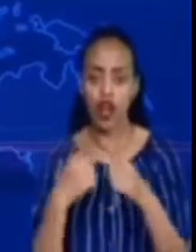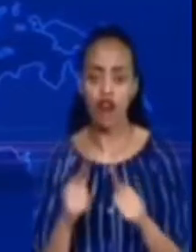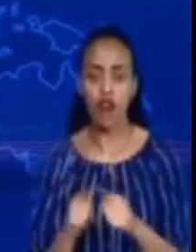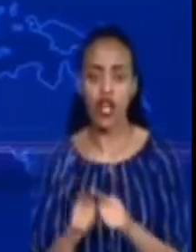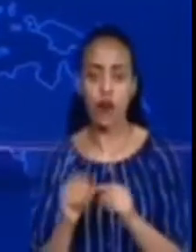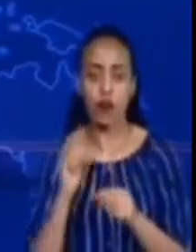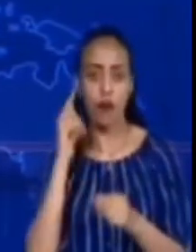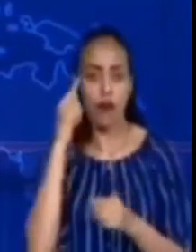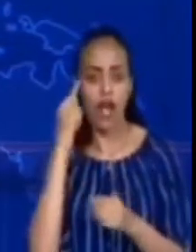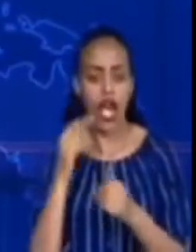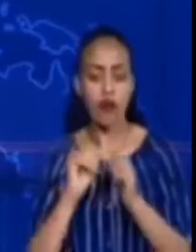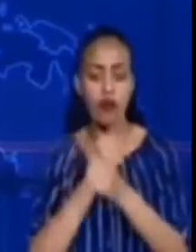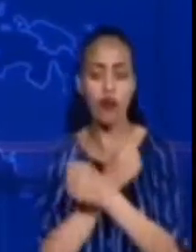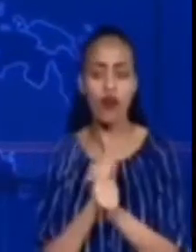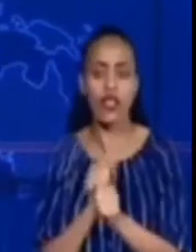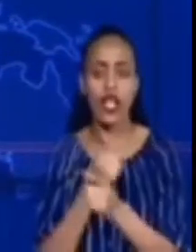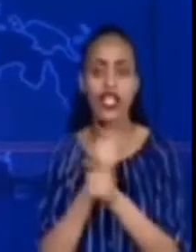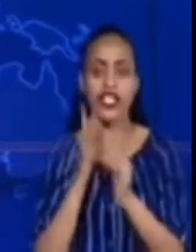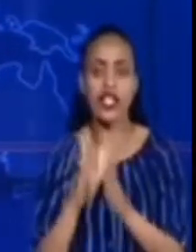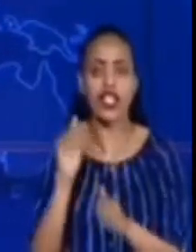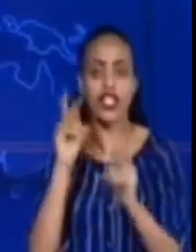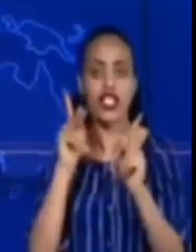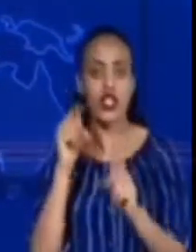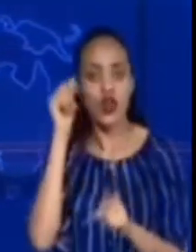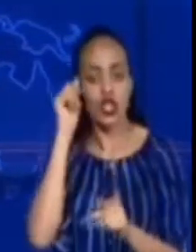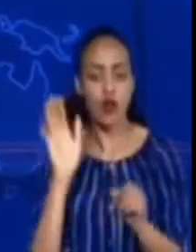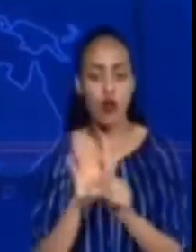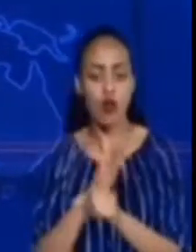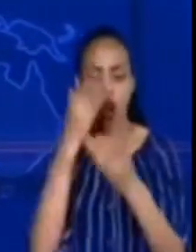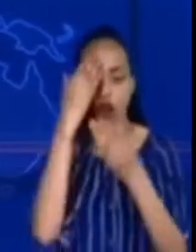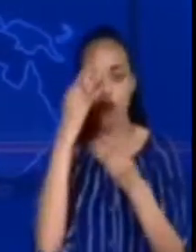ንጉስ ሰለሞን ሱለይማን አለይሂ ሰላም ሙስሊም የነበረ ንጉስ